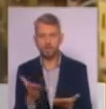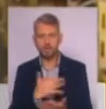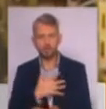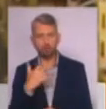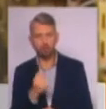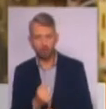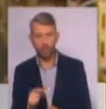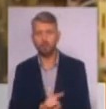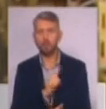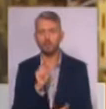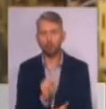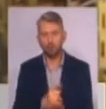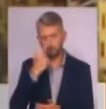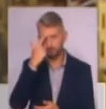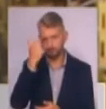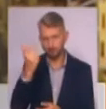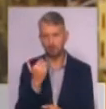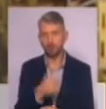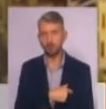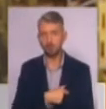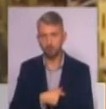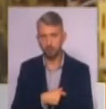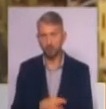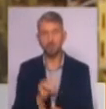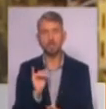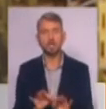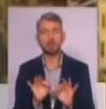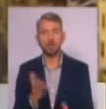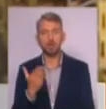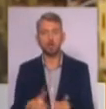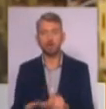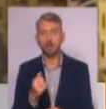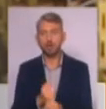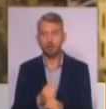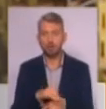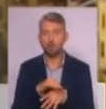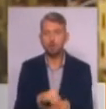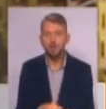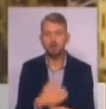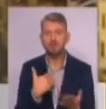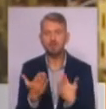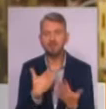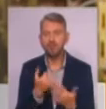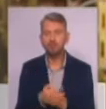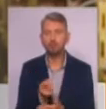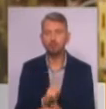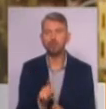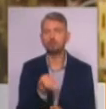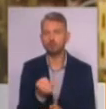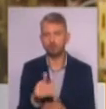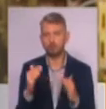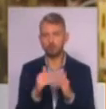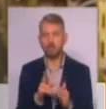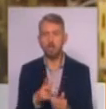незадоволення, обов'язково сигналізуйте про це вашому депутату. Ну, звичайно, якщо вже роботи проведені, ставтеся до того, що відбувається у вашому будинку,